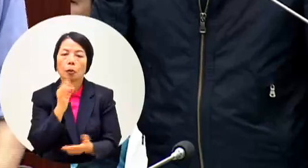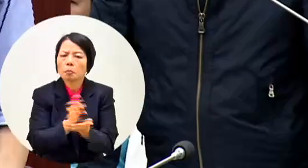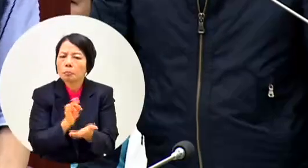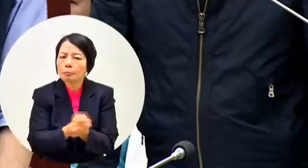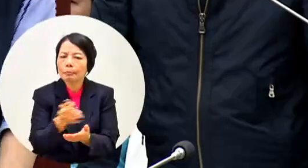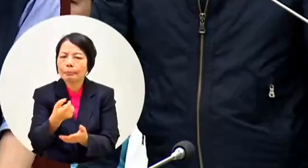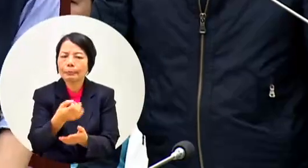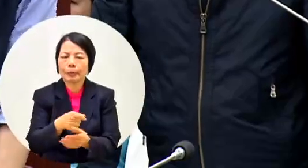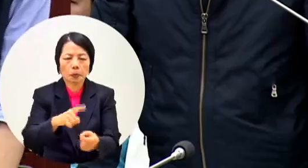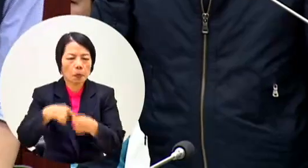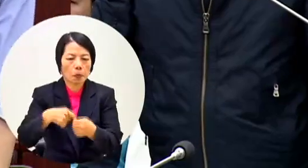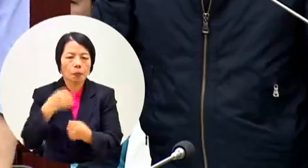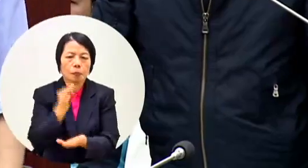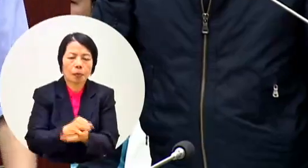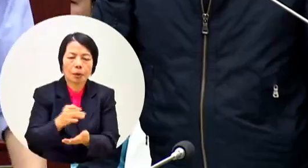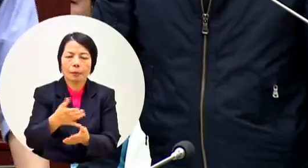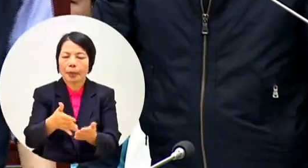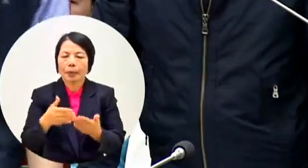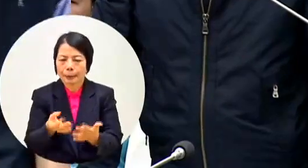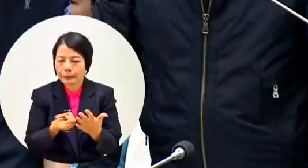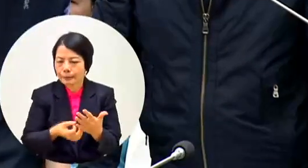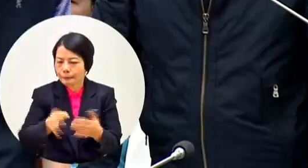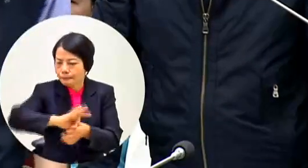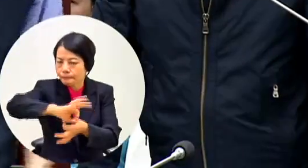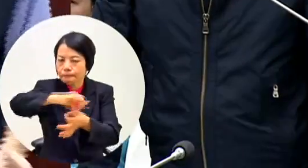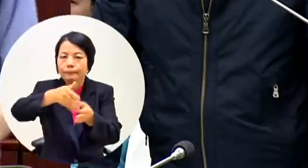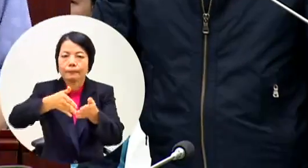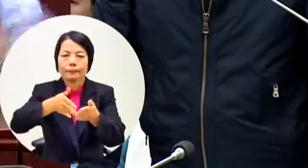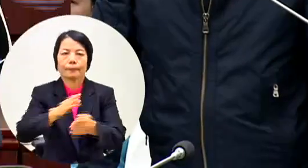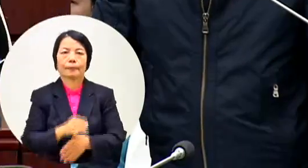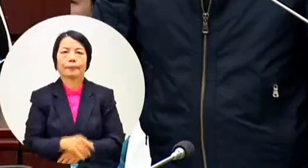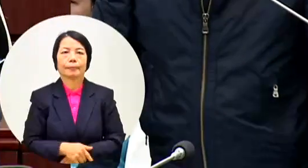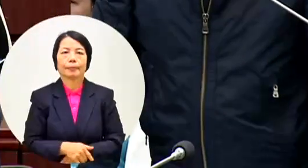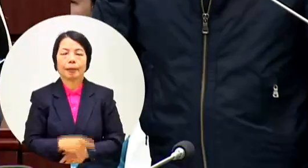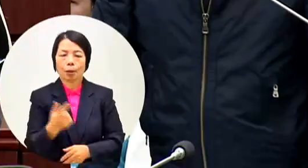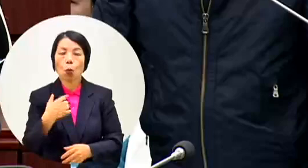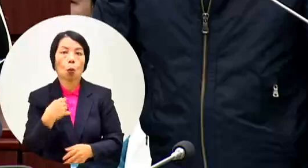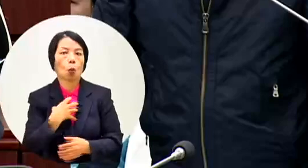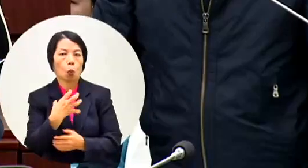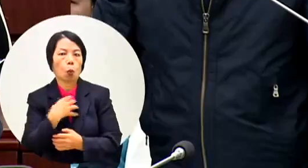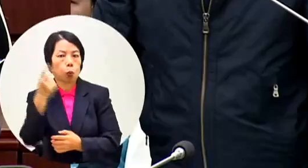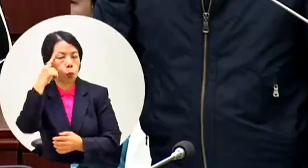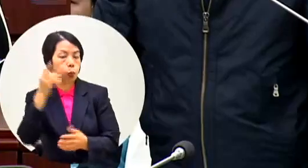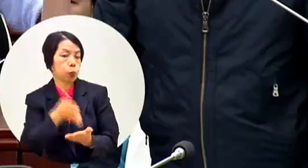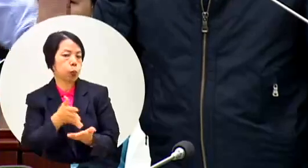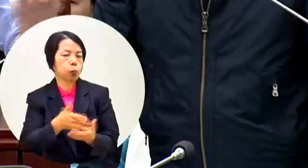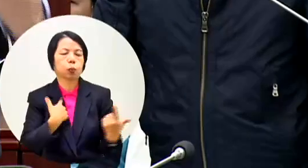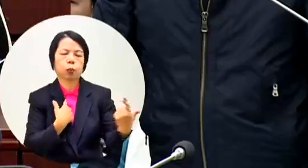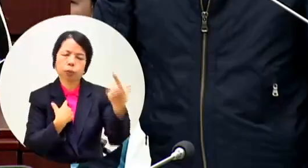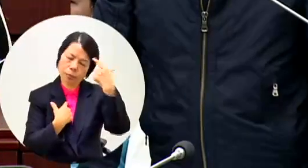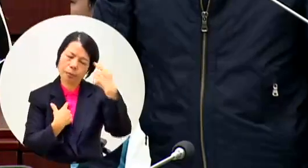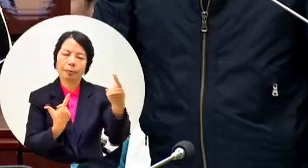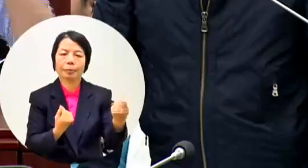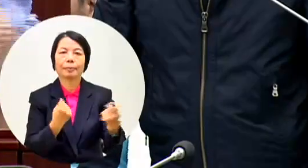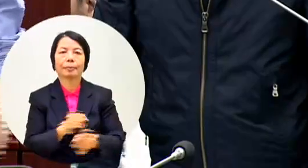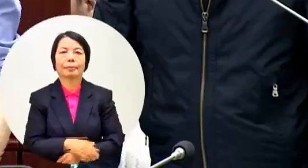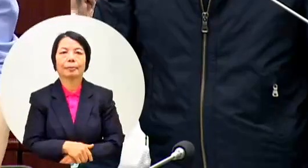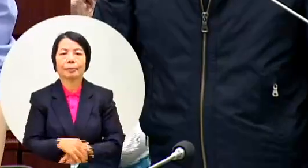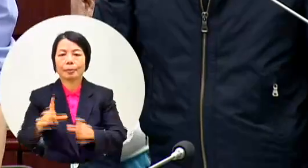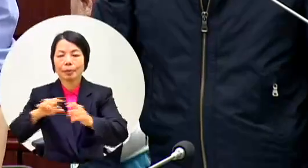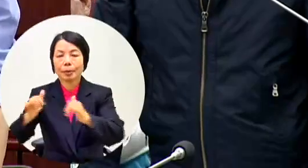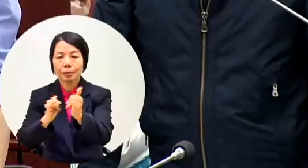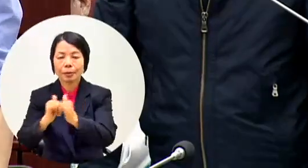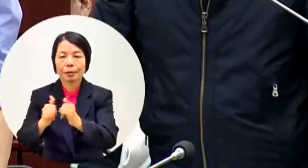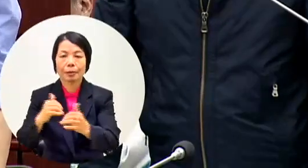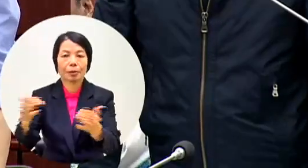点。所以这一点跟吴议员想法也是一样。第四，这大侠这边乡亲都来啊，我想怎样？大侠乡亲